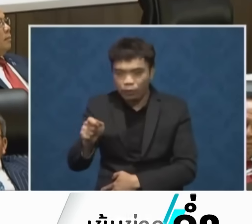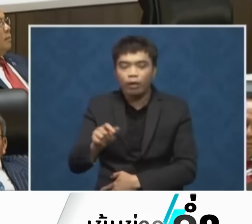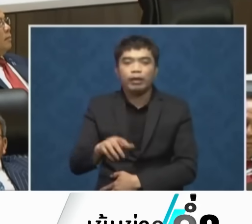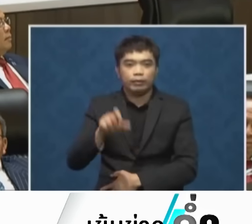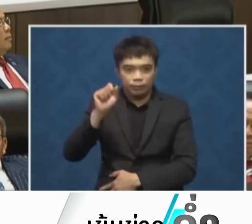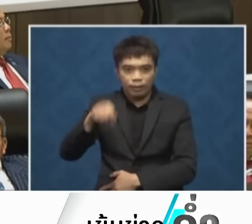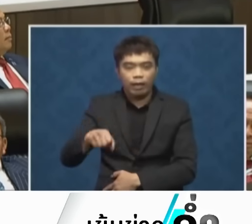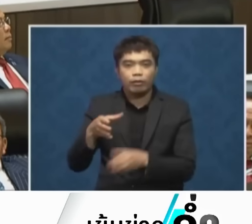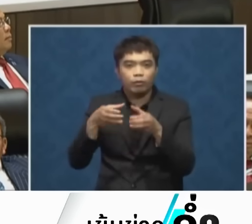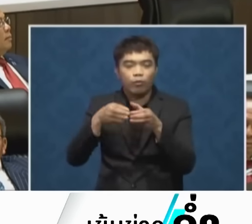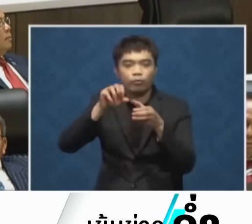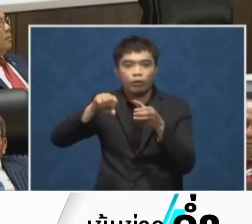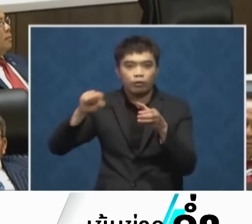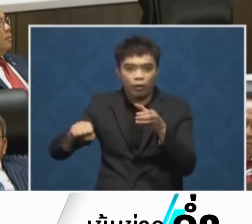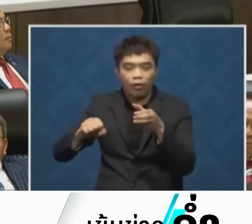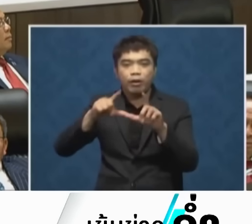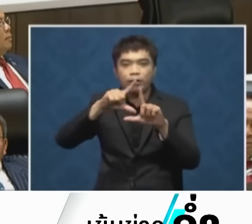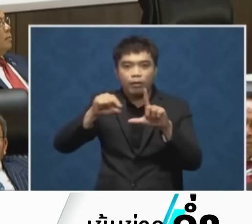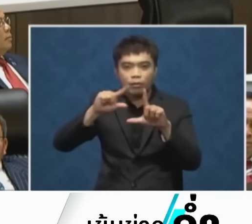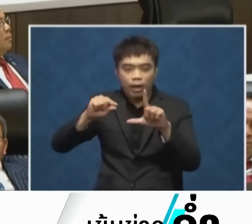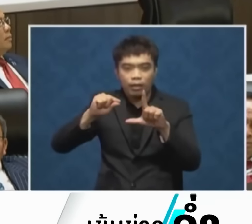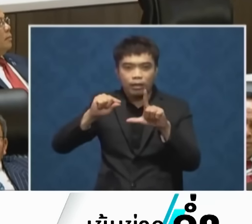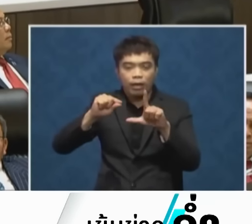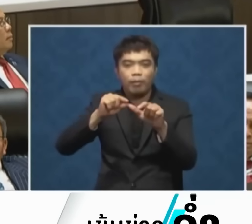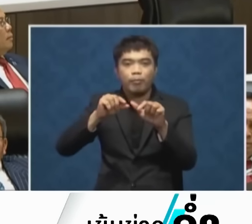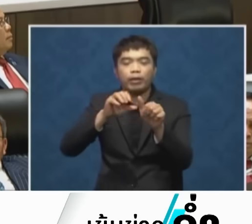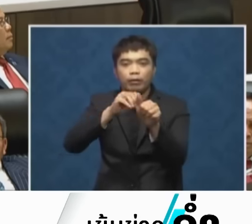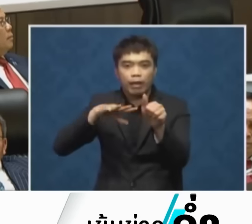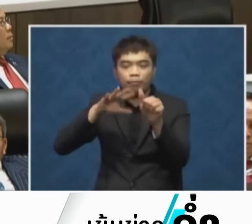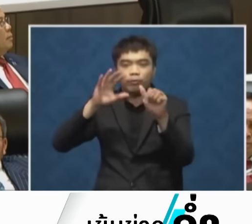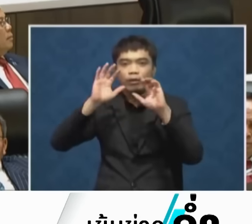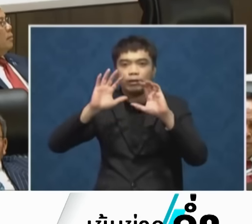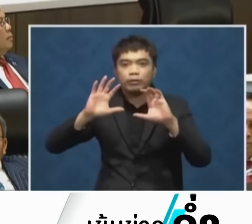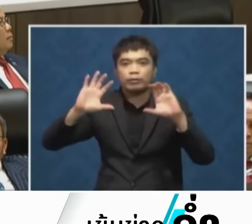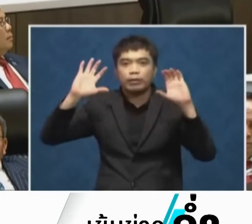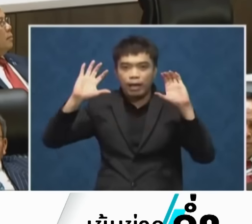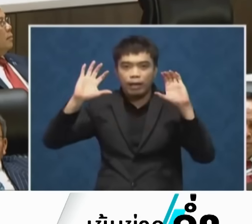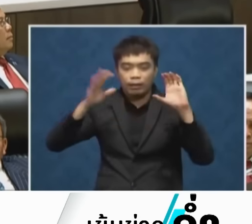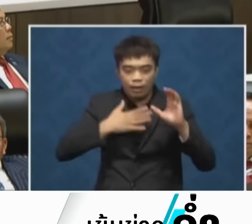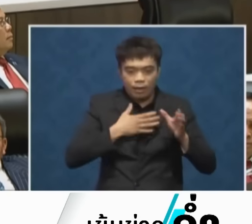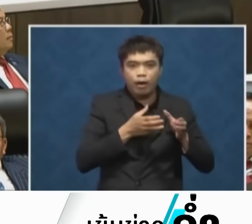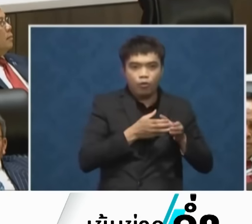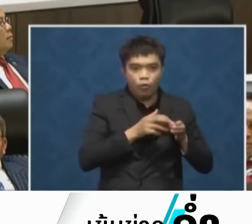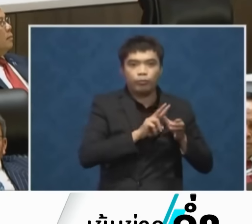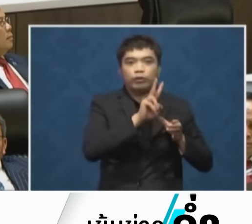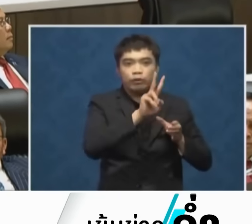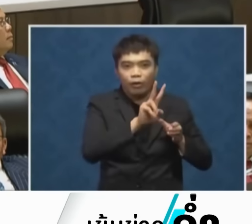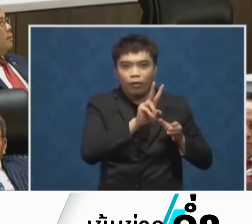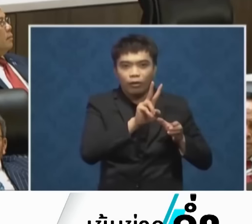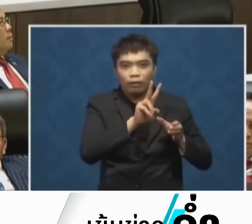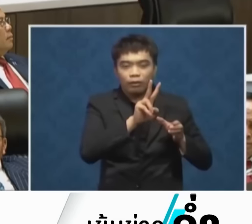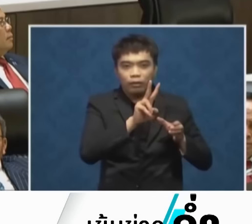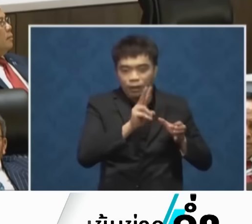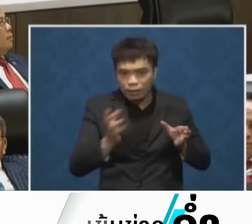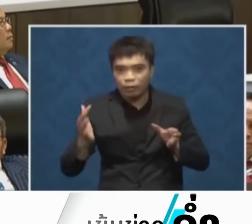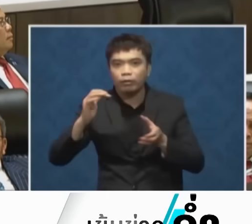เป็นพรรคแกนนำในการจัดตั้งรัฐบาลเราเป็นพรรคอันดับ 2141เสียงเรายินดีเข้าไป